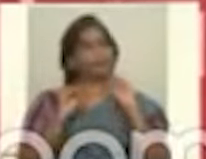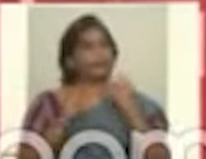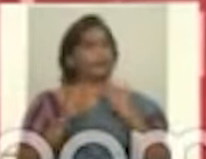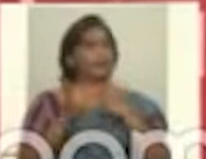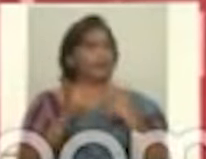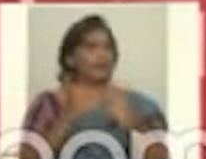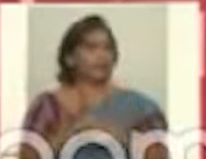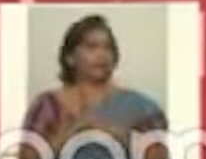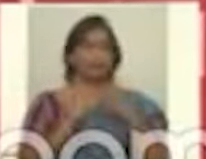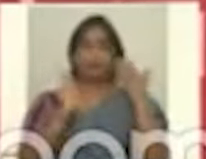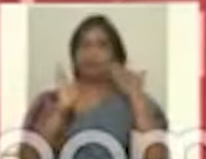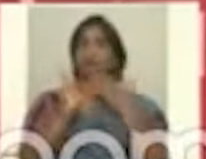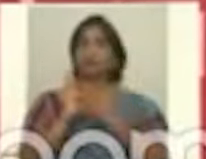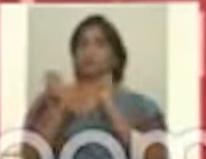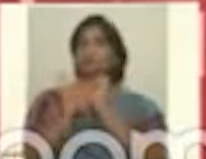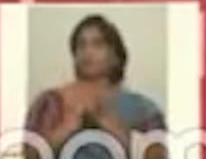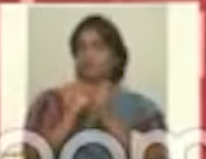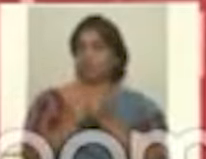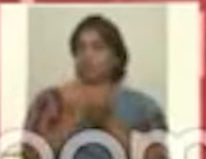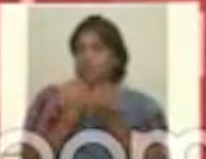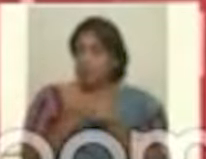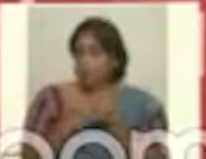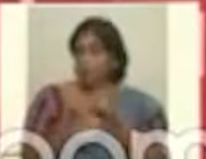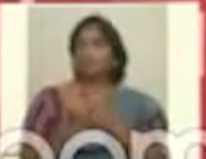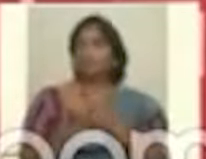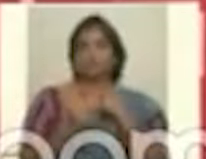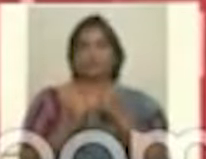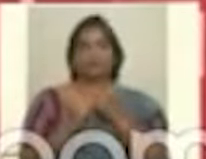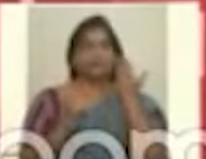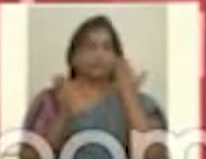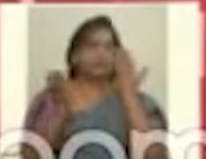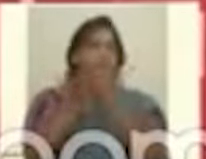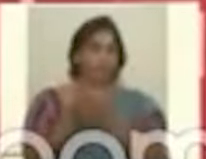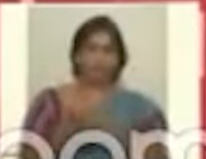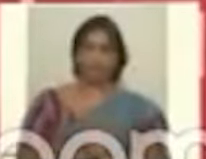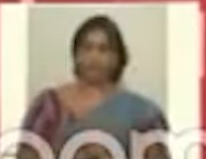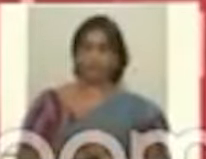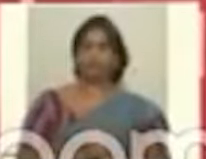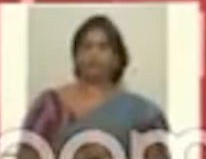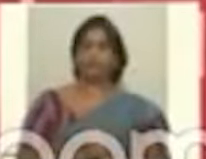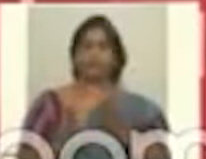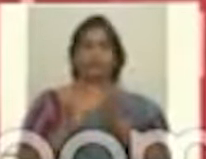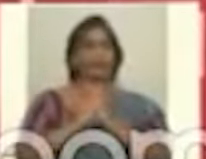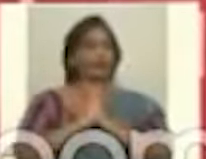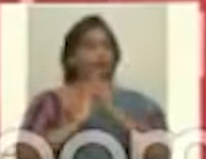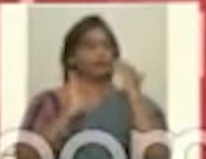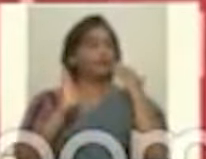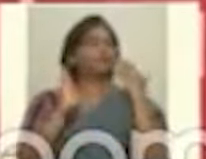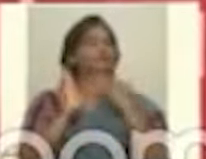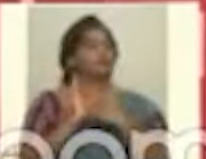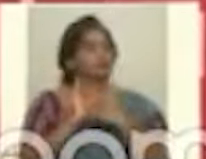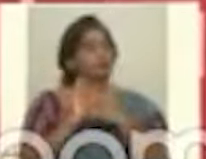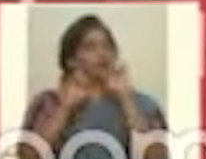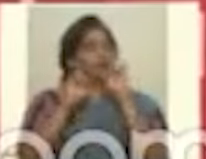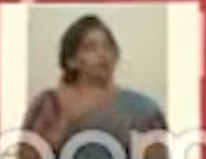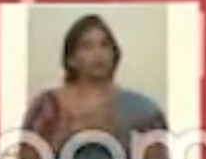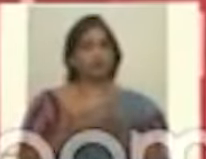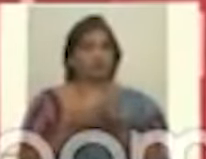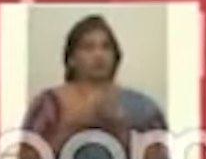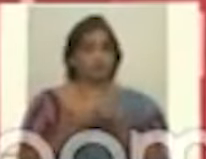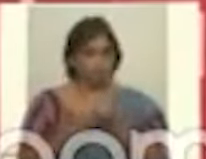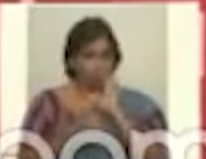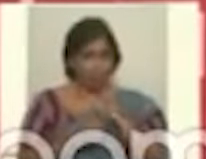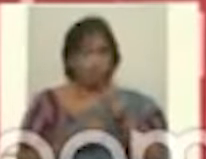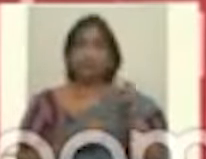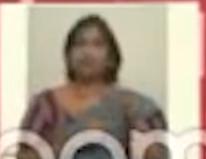පනත් පිළිබඳව සංශෝධනයන් අවශ්‍ය නම් අපි එකතු කරනු ලබන්නේ. බෞද්ධ ආගම පිළිබඳවත් එවැනි අවශ්‍යතාවයක් තියෙනු